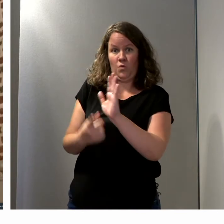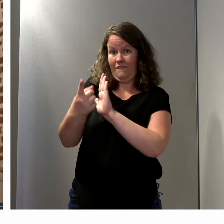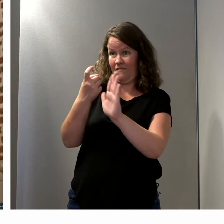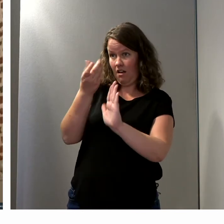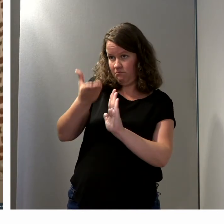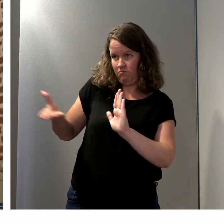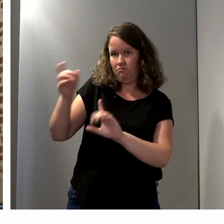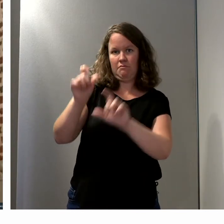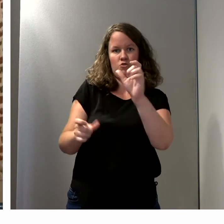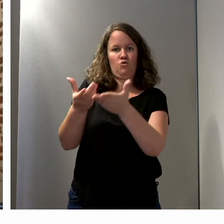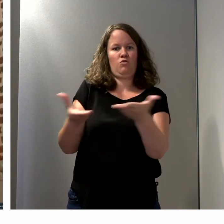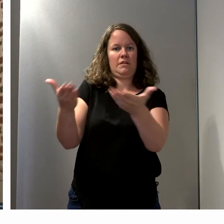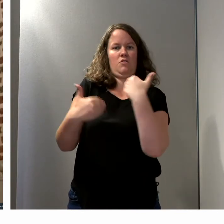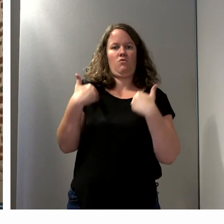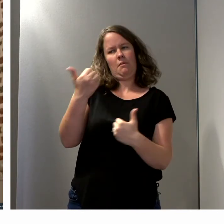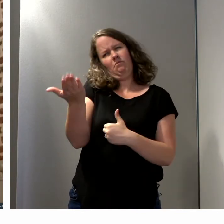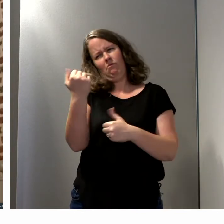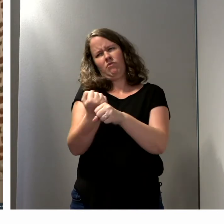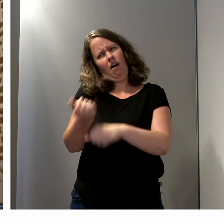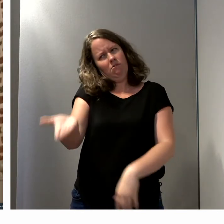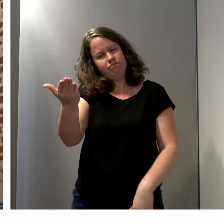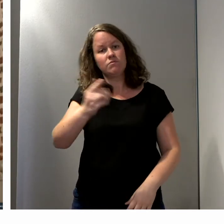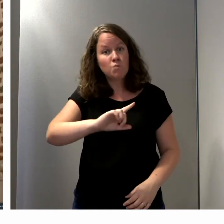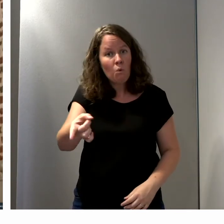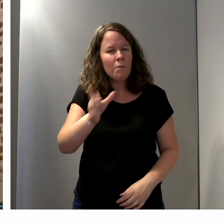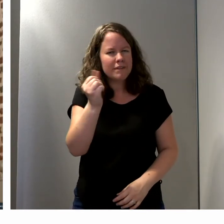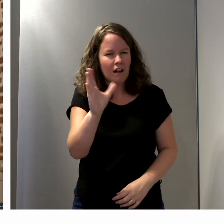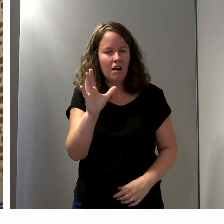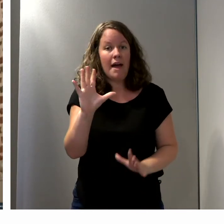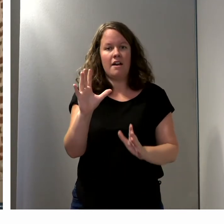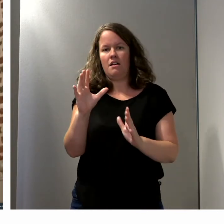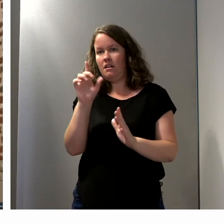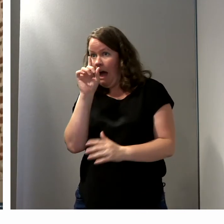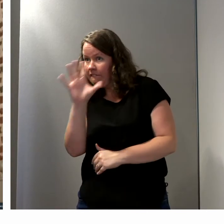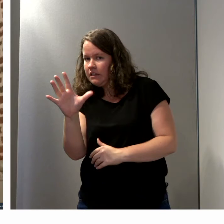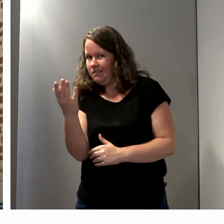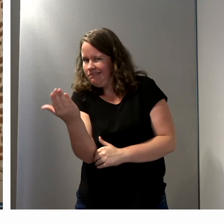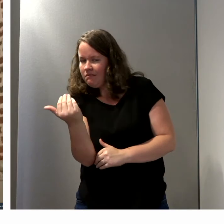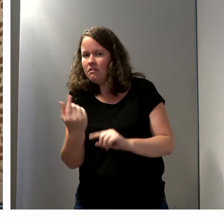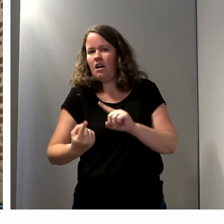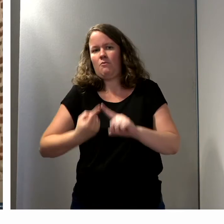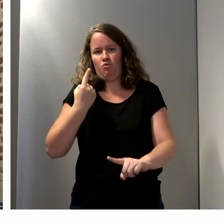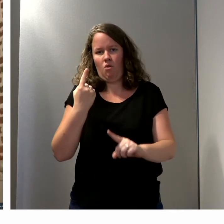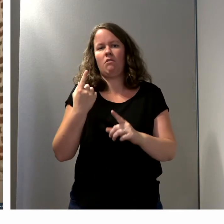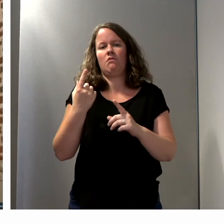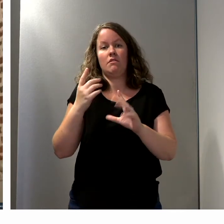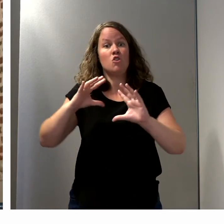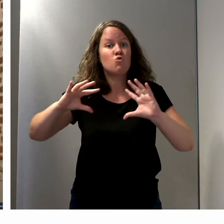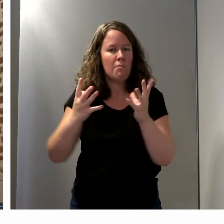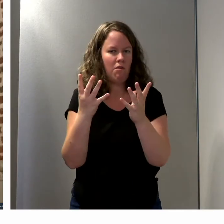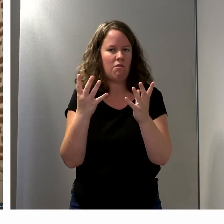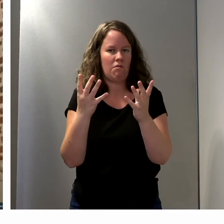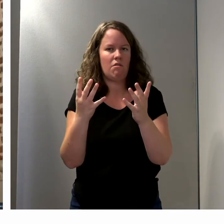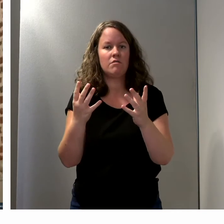par contre, des publics viennent toujours des stratégies et des postures qui peuvent être intéressantes. Et ce que je voulais dire, c'est de pouvoir aller piocher ces choses-là